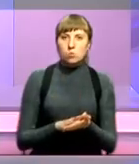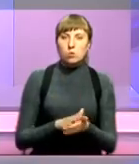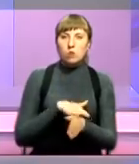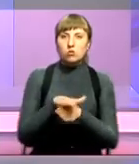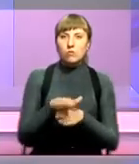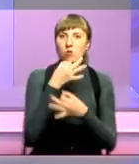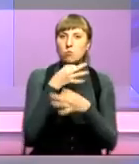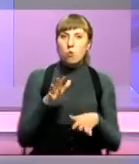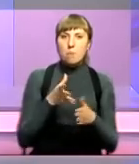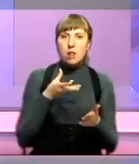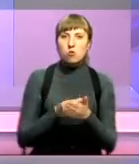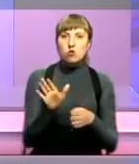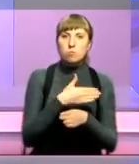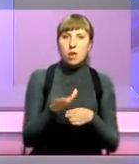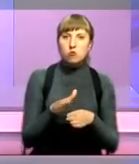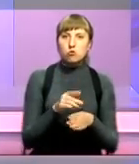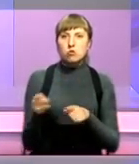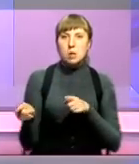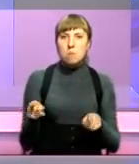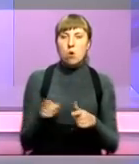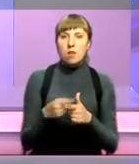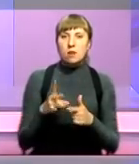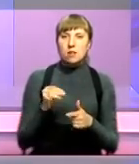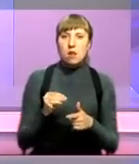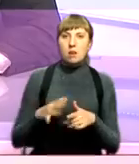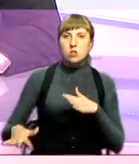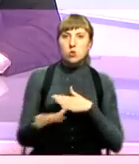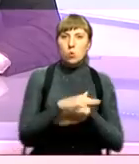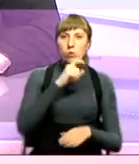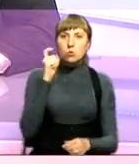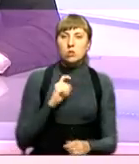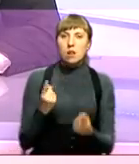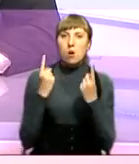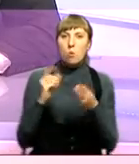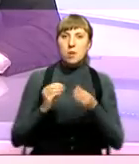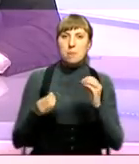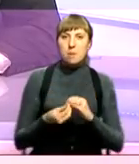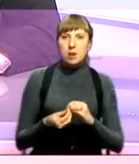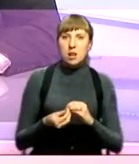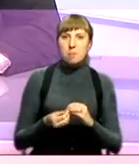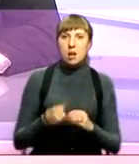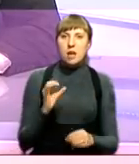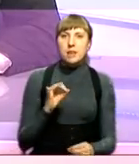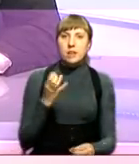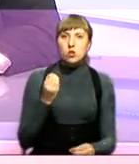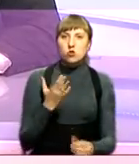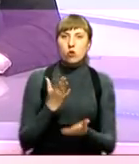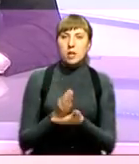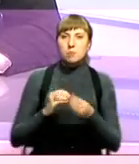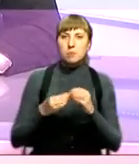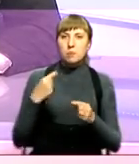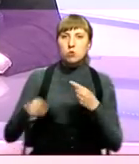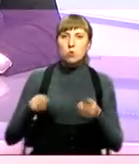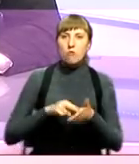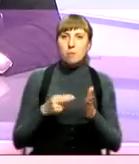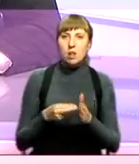осуществить любой платеж между собой или на территорию Украины. Огромная проблема. Еще есть проблема другого плана, тоже не